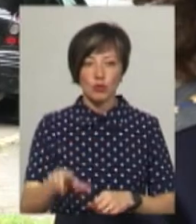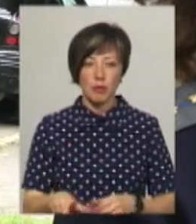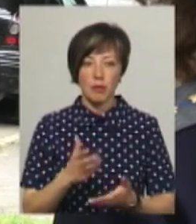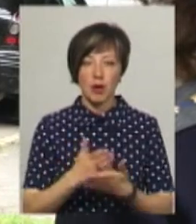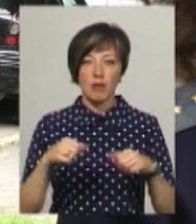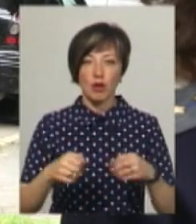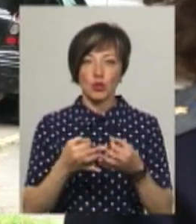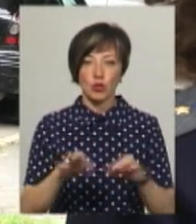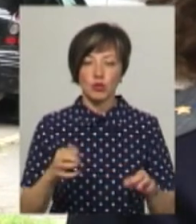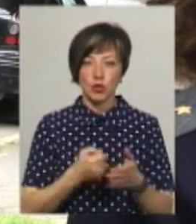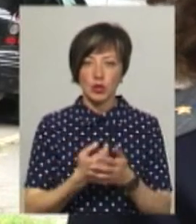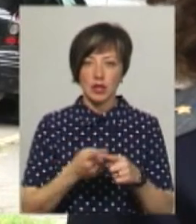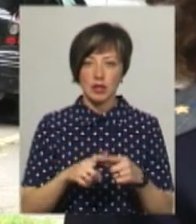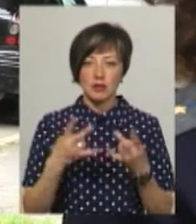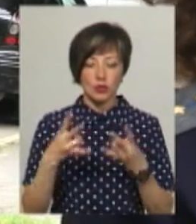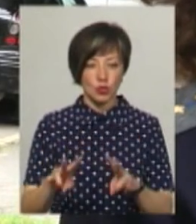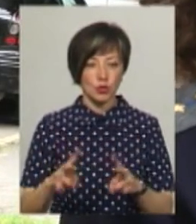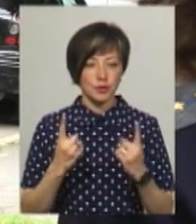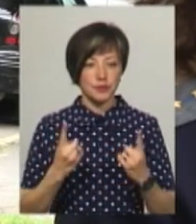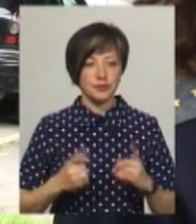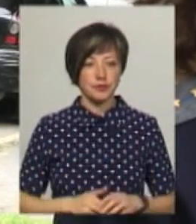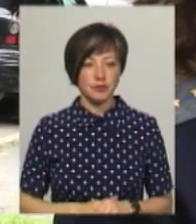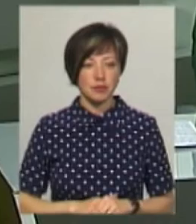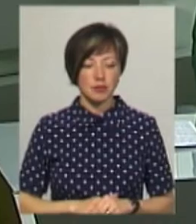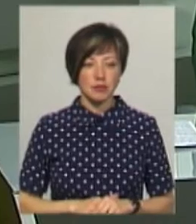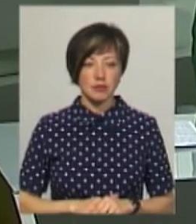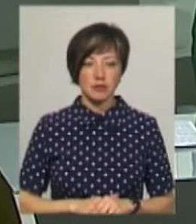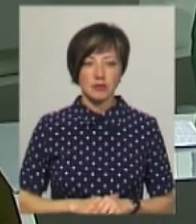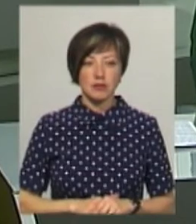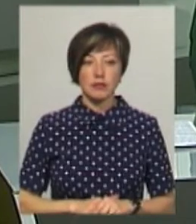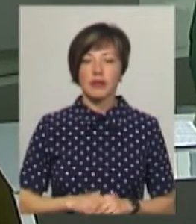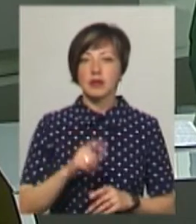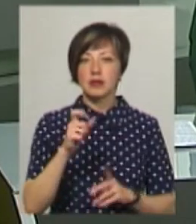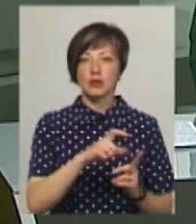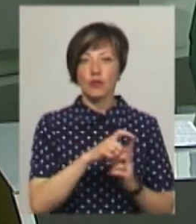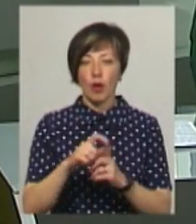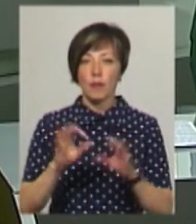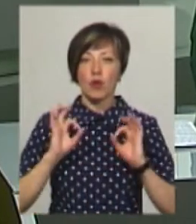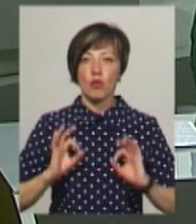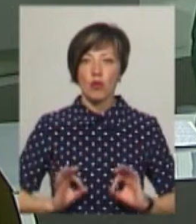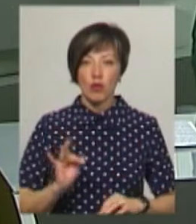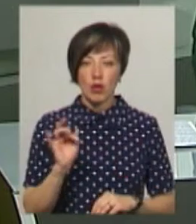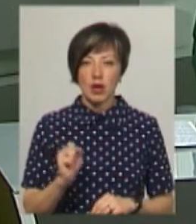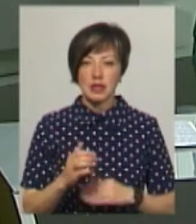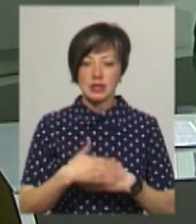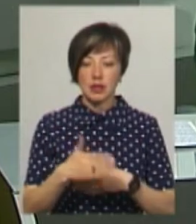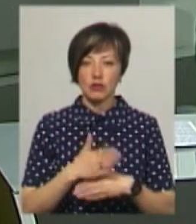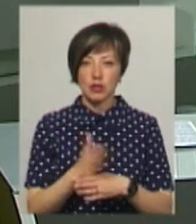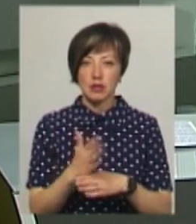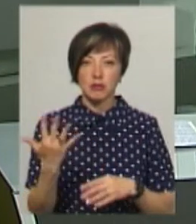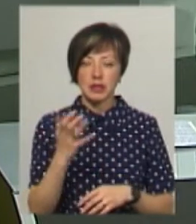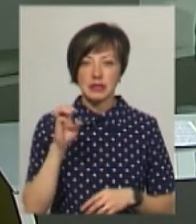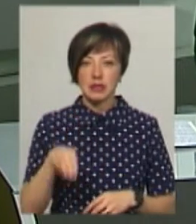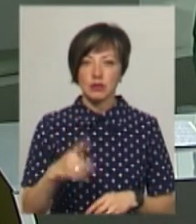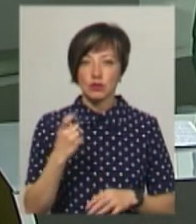особою, яка має право доступу до неї, що завдали значної шкоди. За словами прокурора Анни Павелко, санкція частини 5